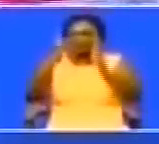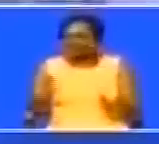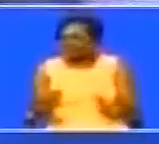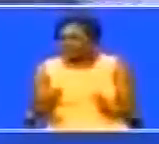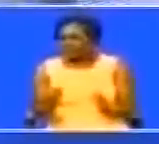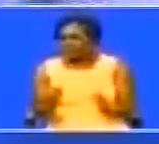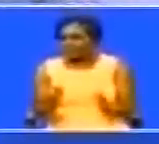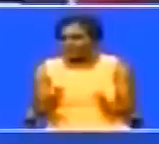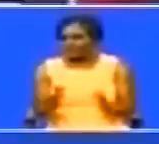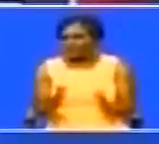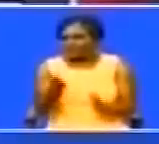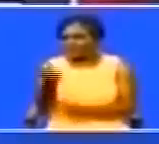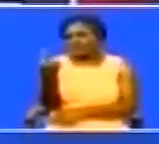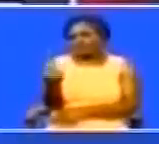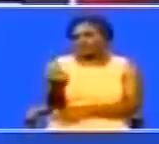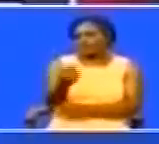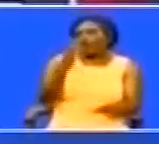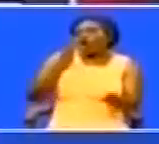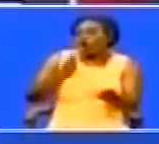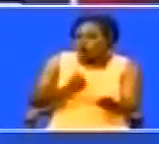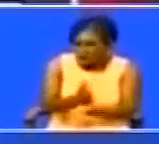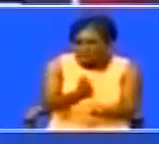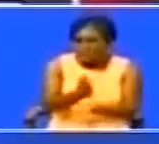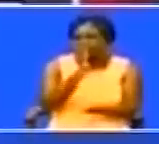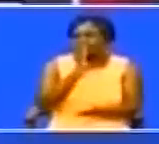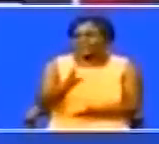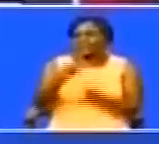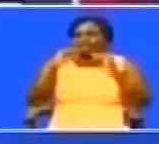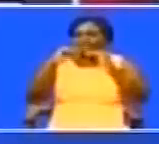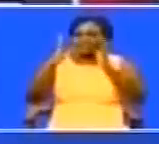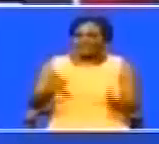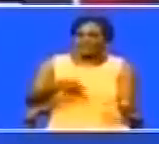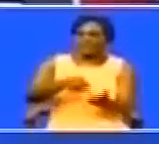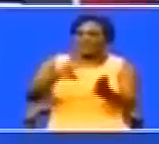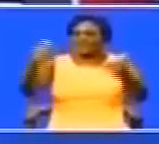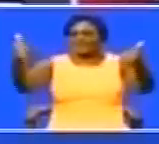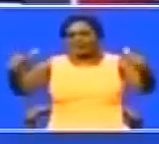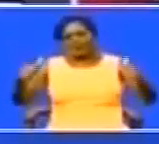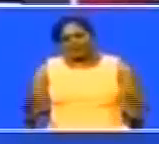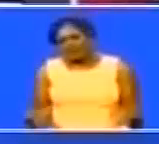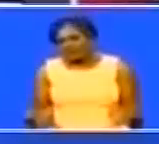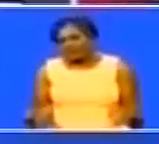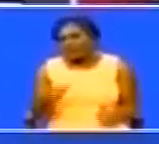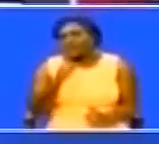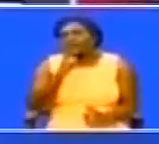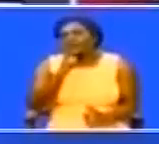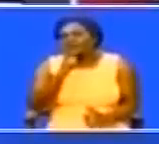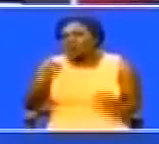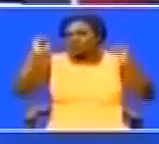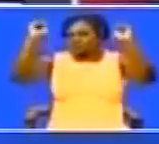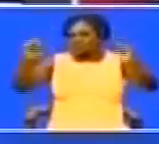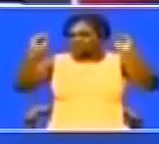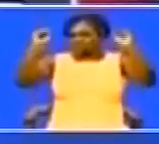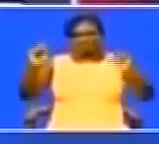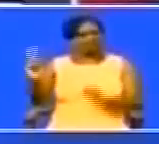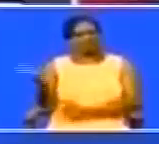anasema ilikuwa ni swala fiche. Let us be honest, teachers have not been paid, not because they went on strike,